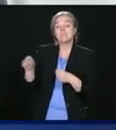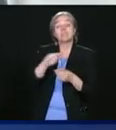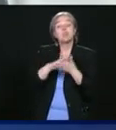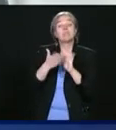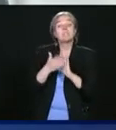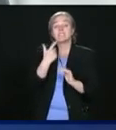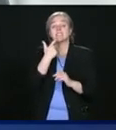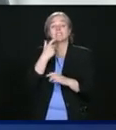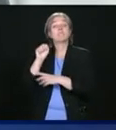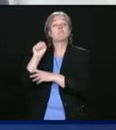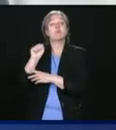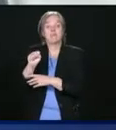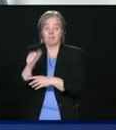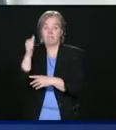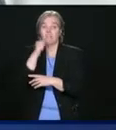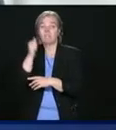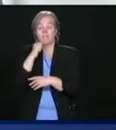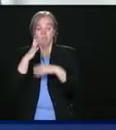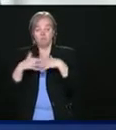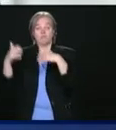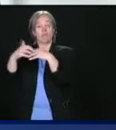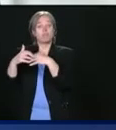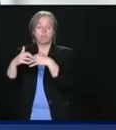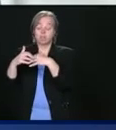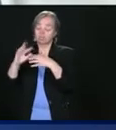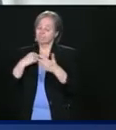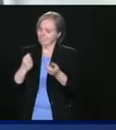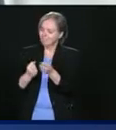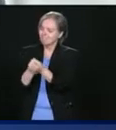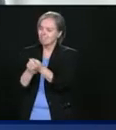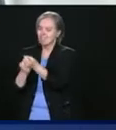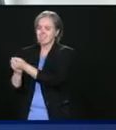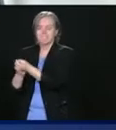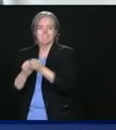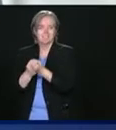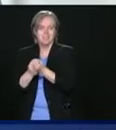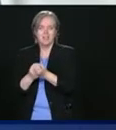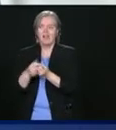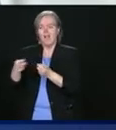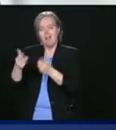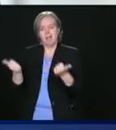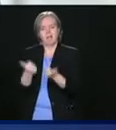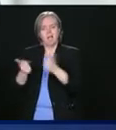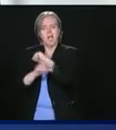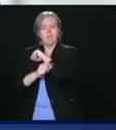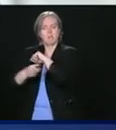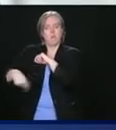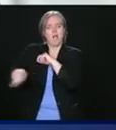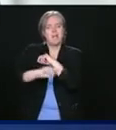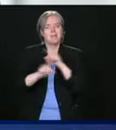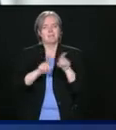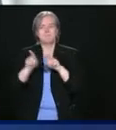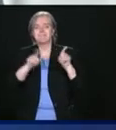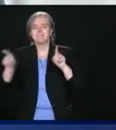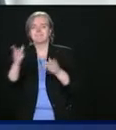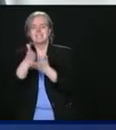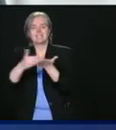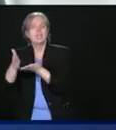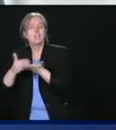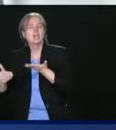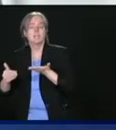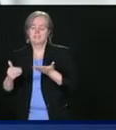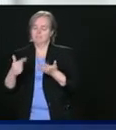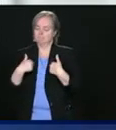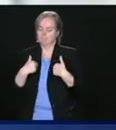Ces entreprises emploient des gens d'un bout à l'autre du pays, dans beaucoup de secteurs. C'est une